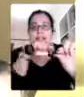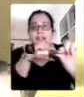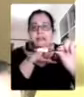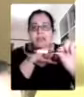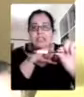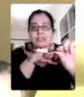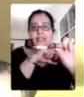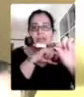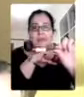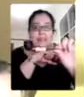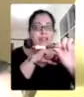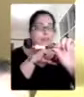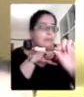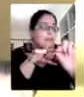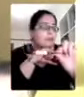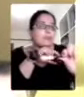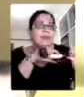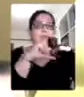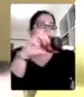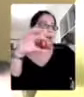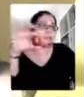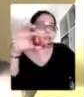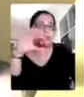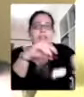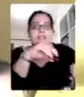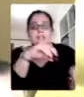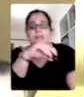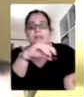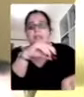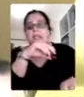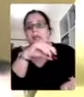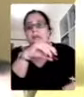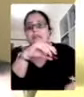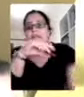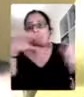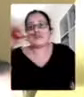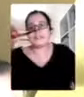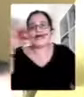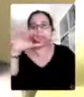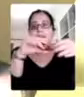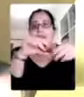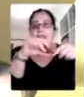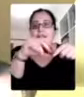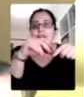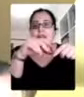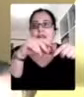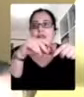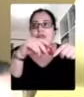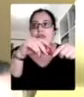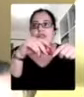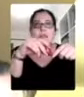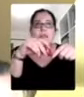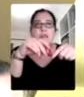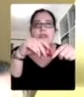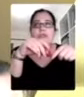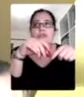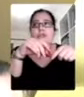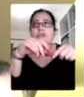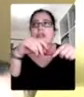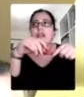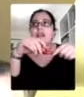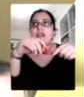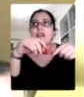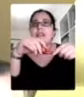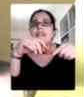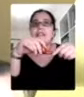Buna yeni başladık emin değilim, bilemiyorum ama Crown'dan örnek vereyim. Crown'ı dakika birden itibaren alıyorsunuz, içmeye